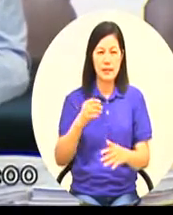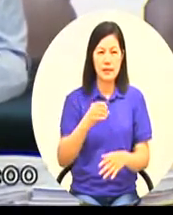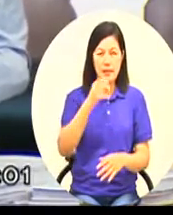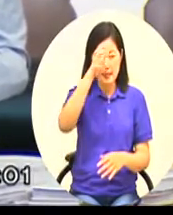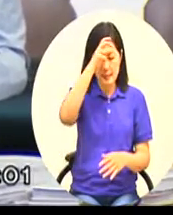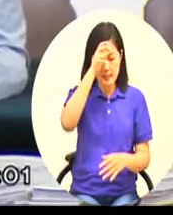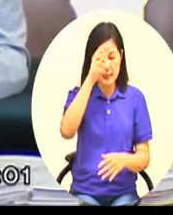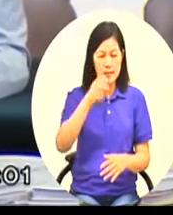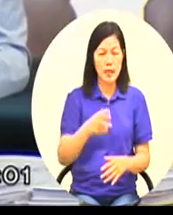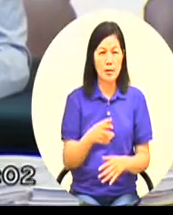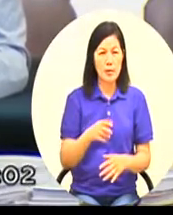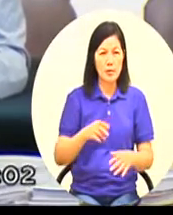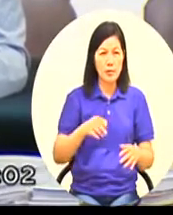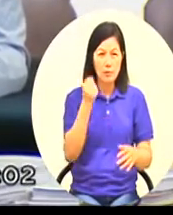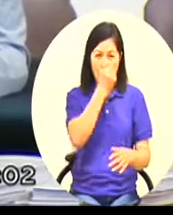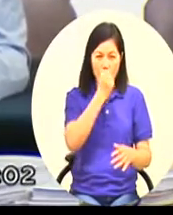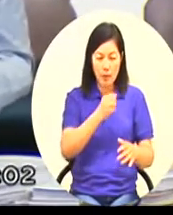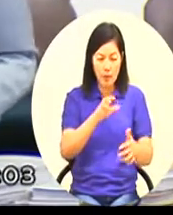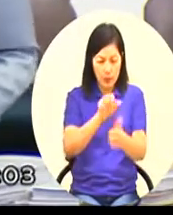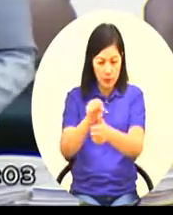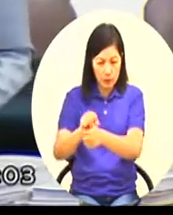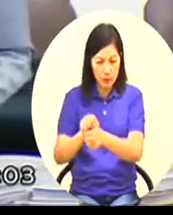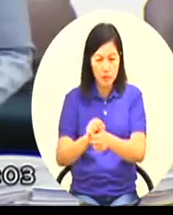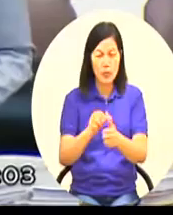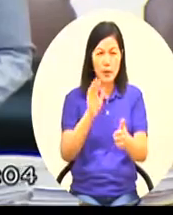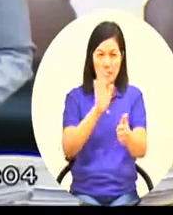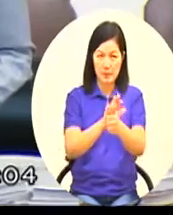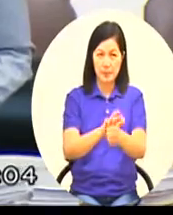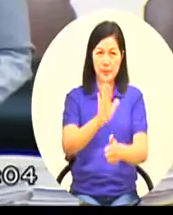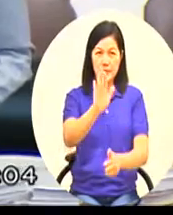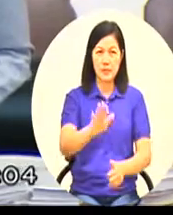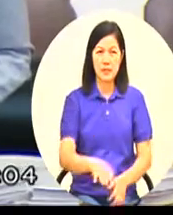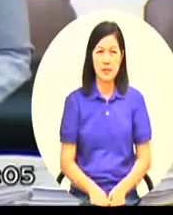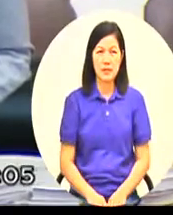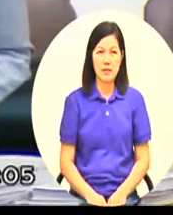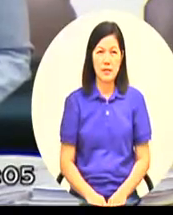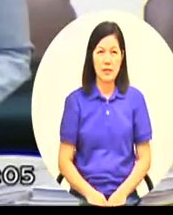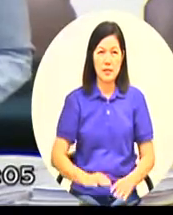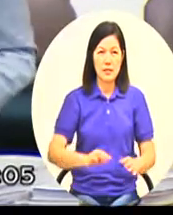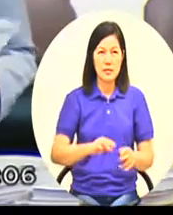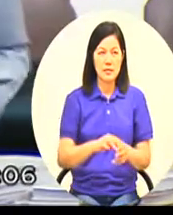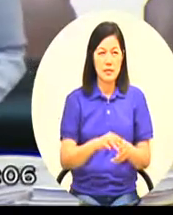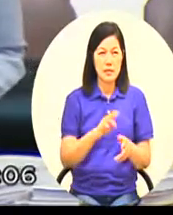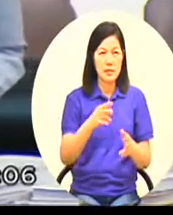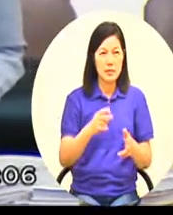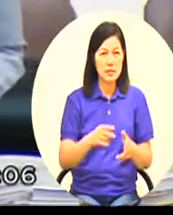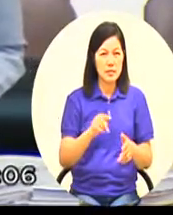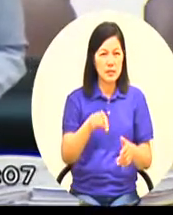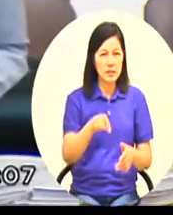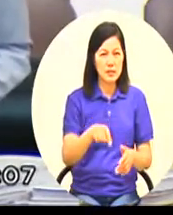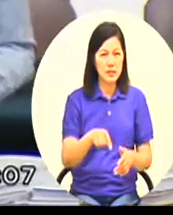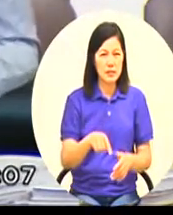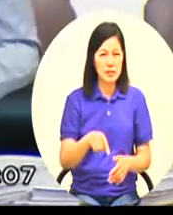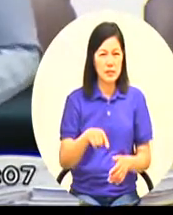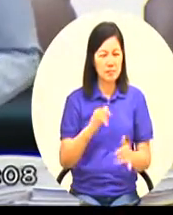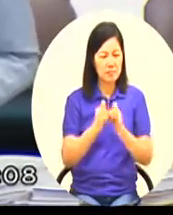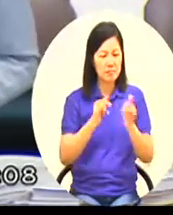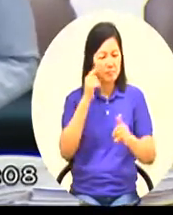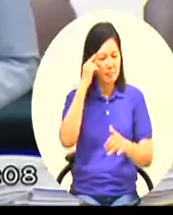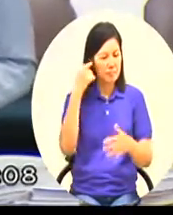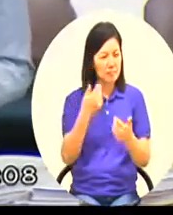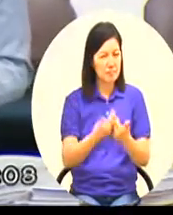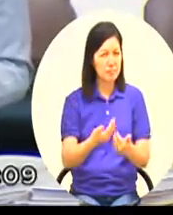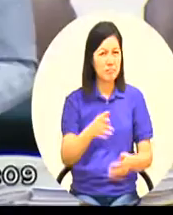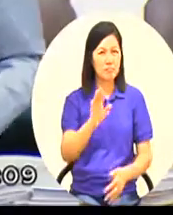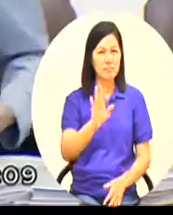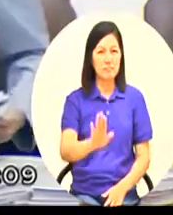到50%的妥善率吼，这个确实吼维护的成效没有办法让我们的民众所认同呐。我